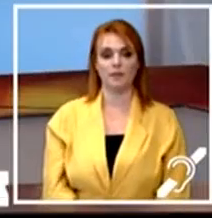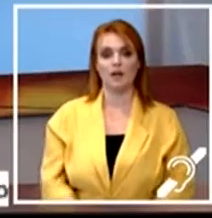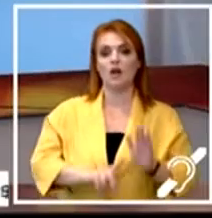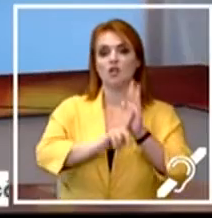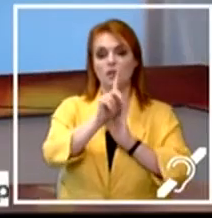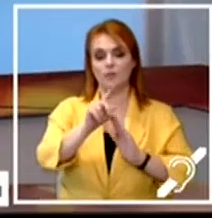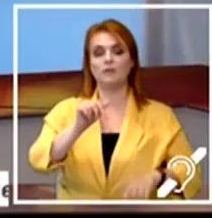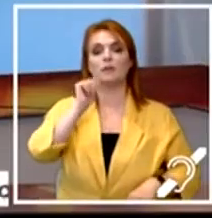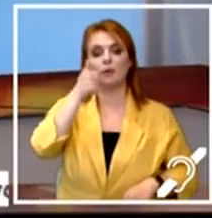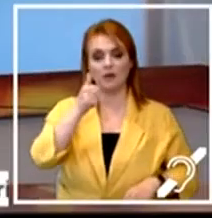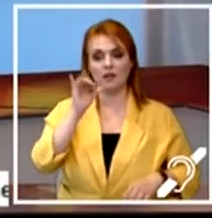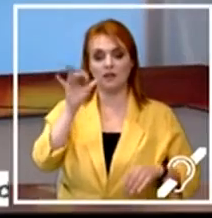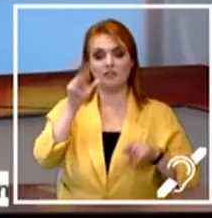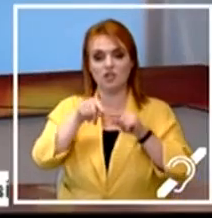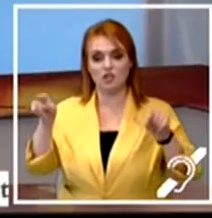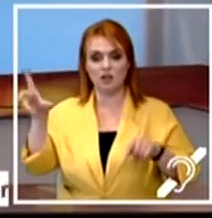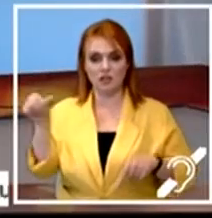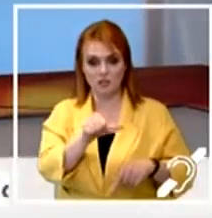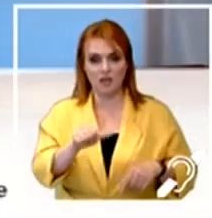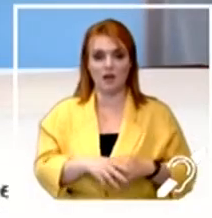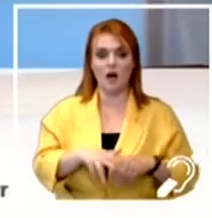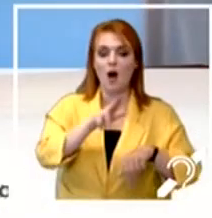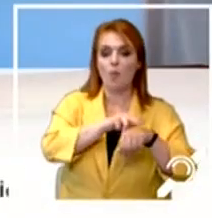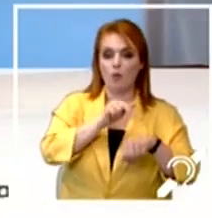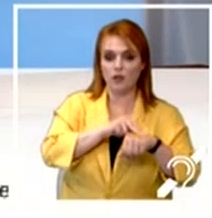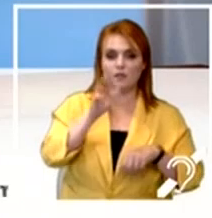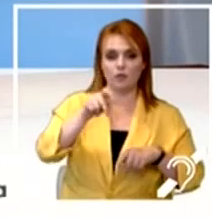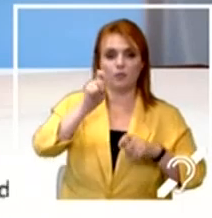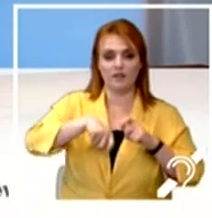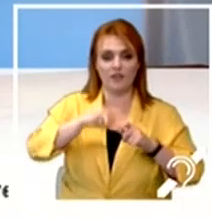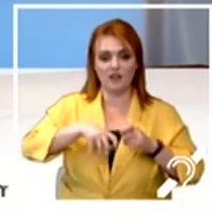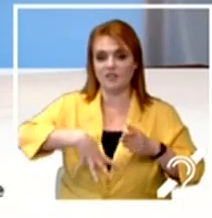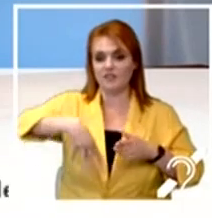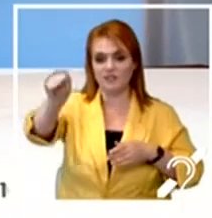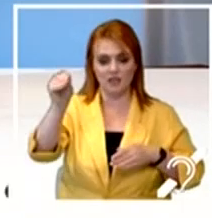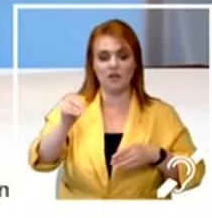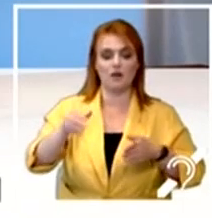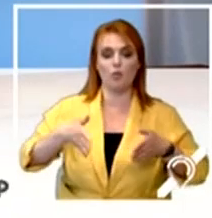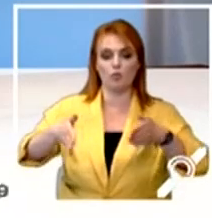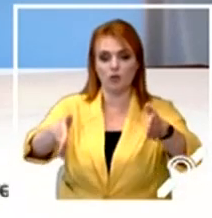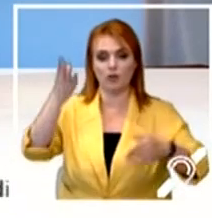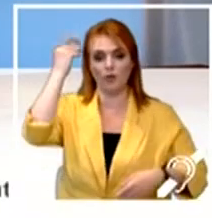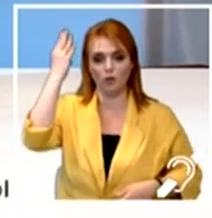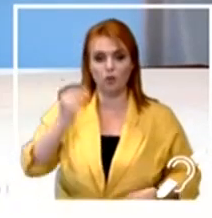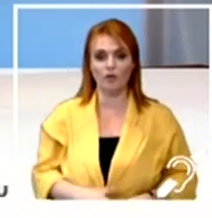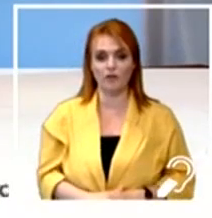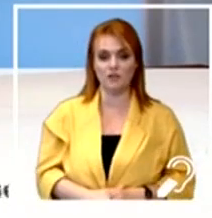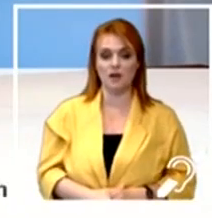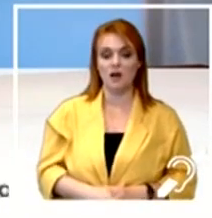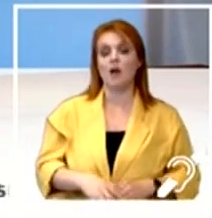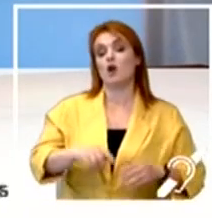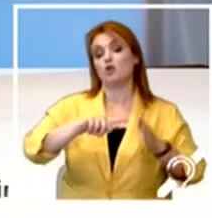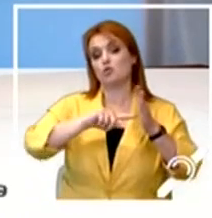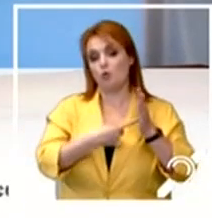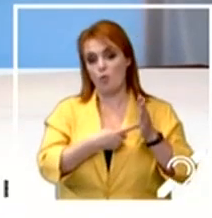De mâine și timp de o săptămână, poliția va organiza filtre pe toate șoselele din Republica Moldova. Operațiunea oamenilor legii se desfășoară